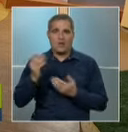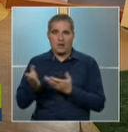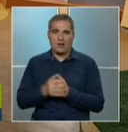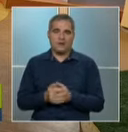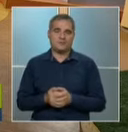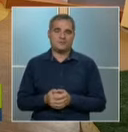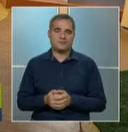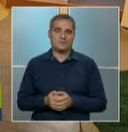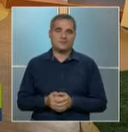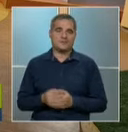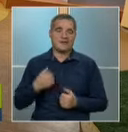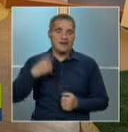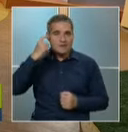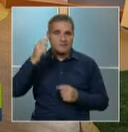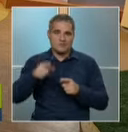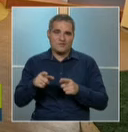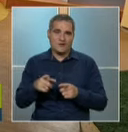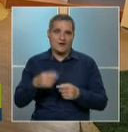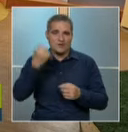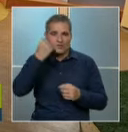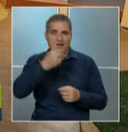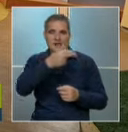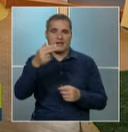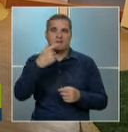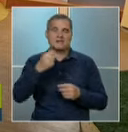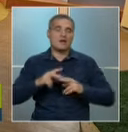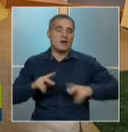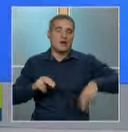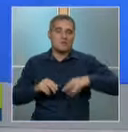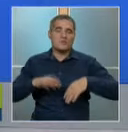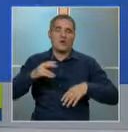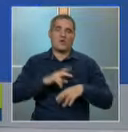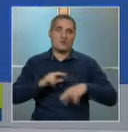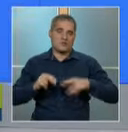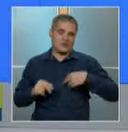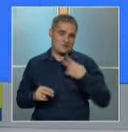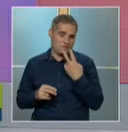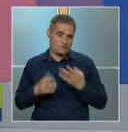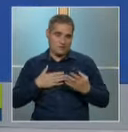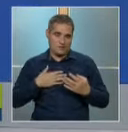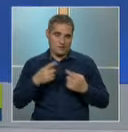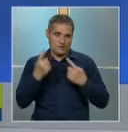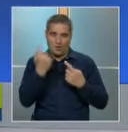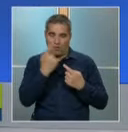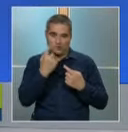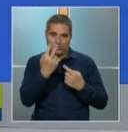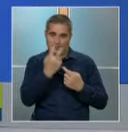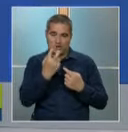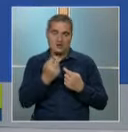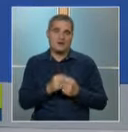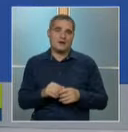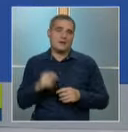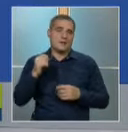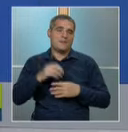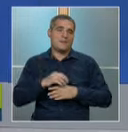В действителност смятам, че това е много добра тема за родителите. Много родители, аз съм виждал със собствените случаи, писне му